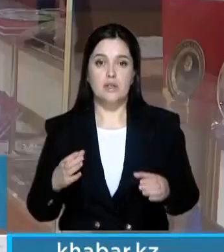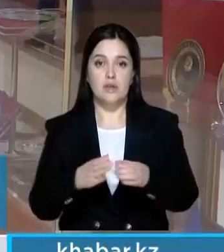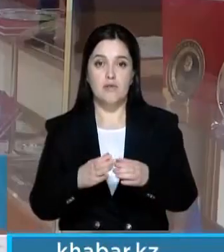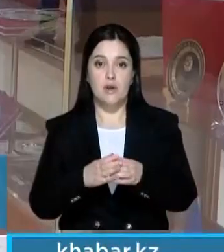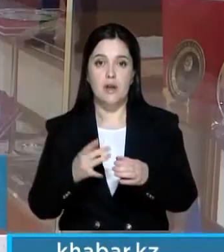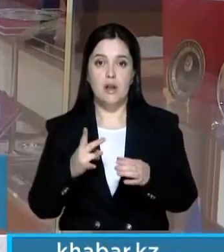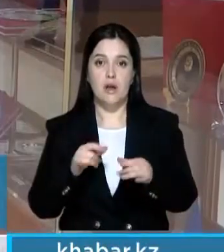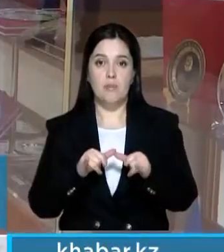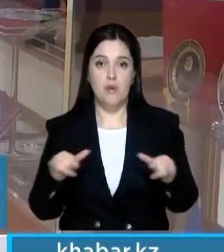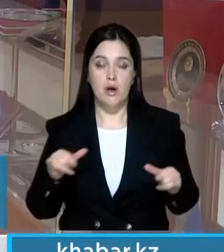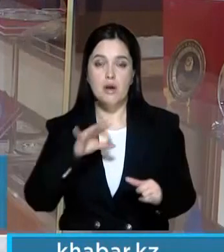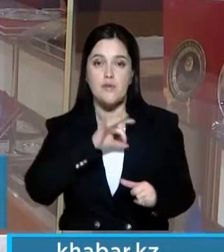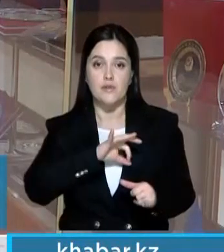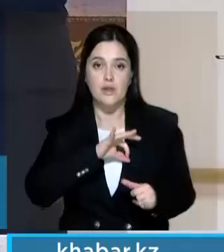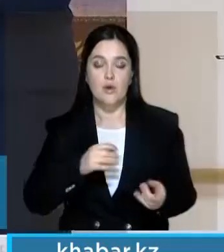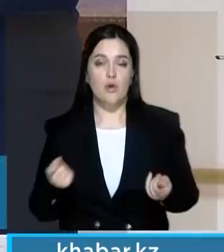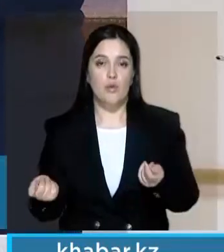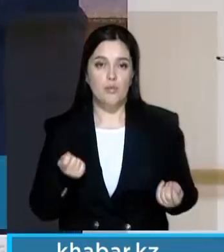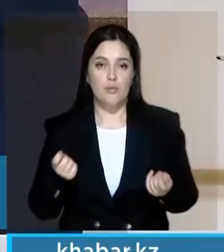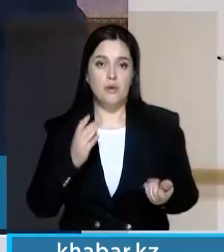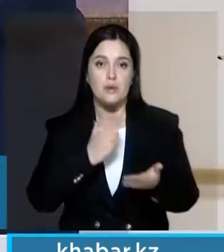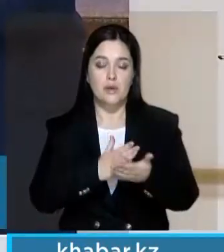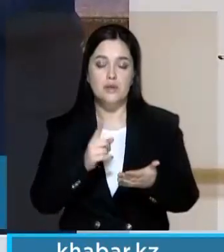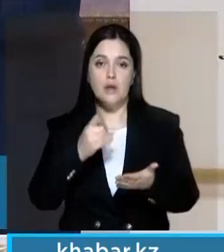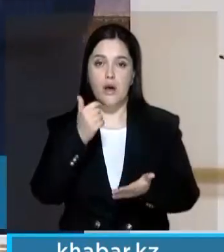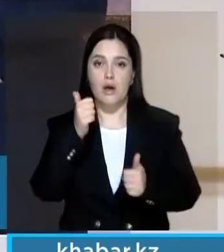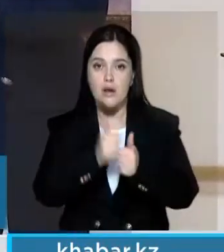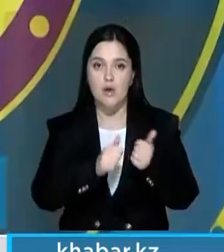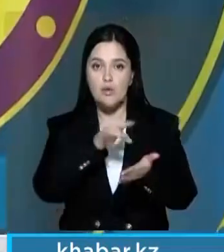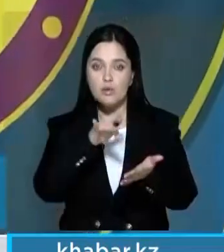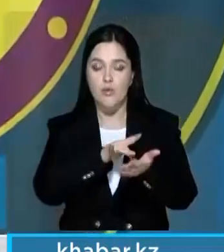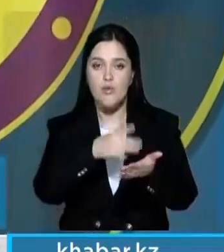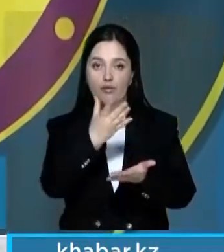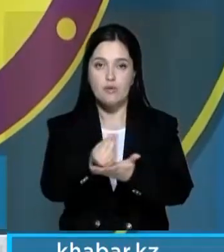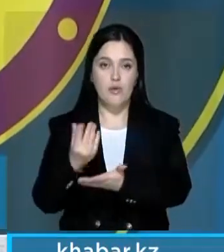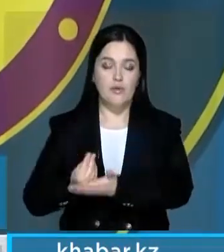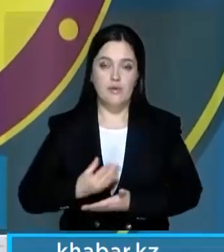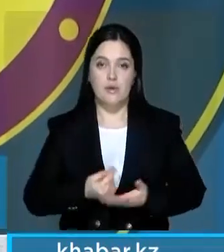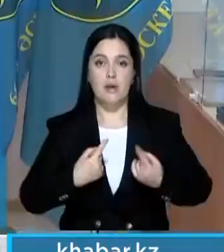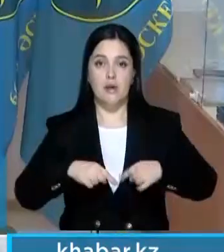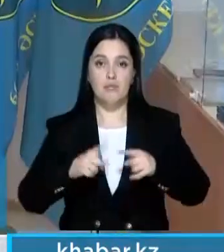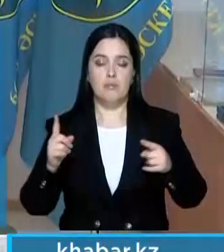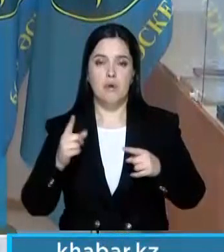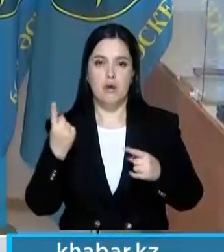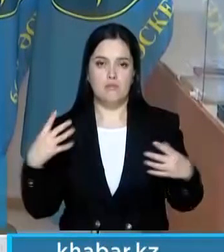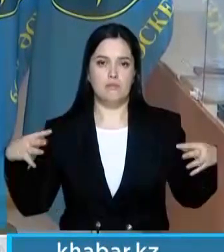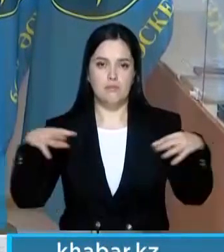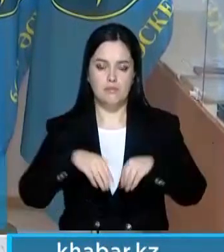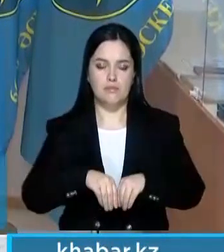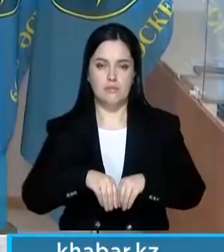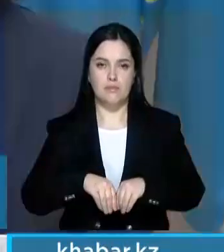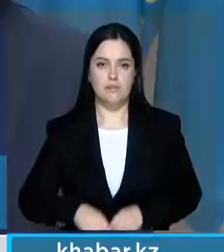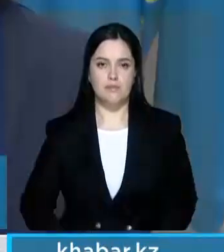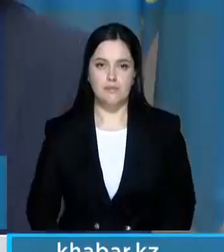повышения эффективности управления была создана система регионального командования. На сегодня Нацгвардия является частью единой системы органов внутренних дел страны.